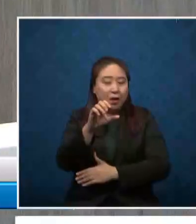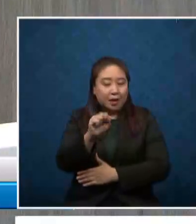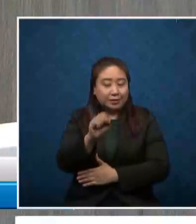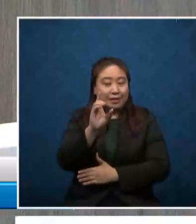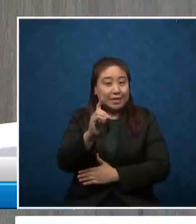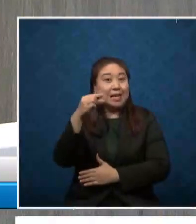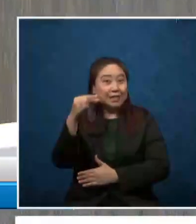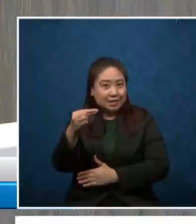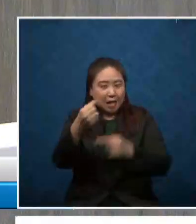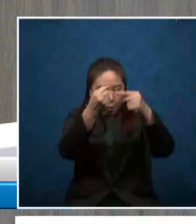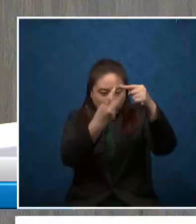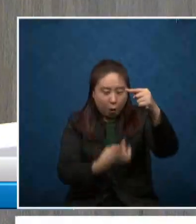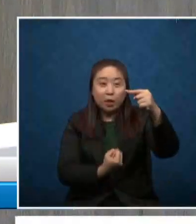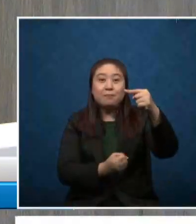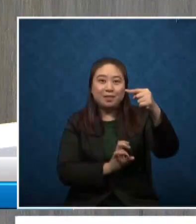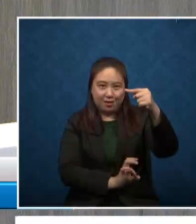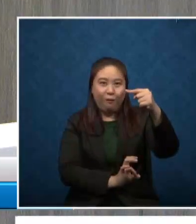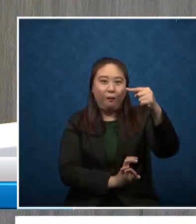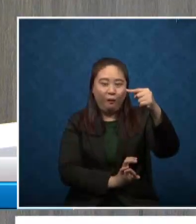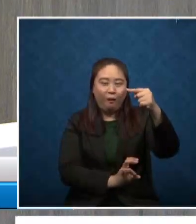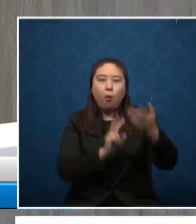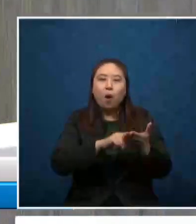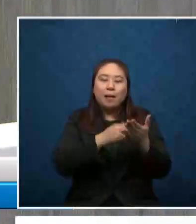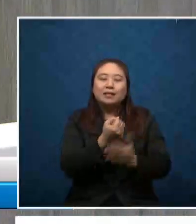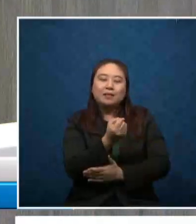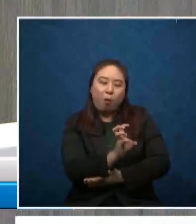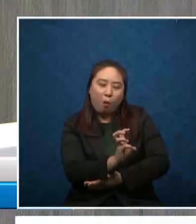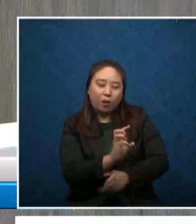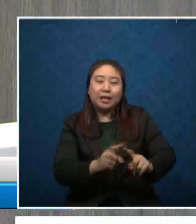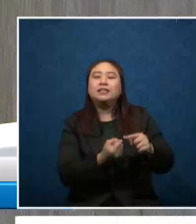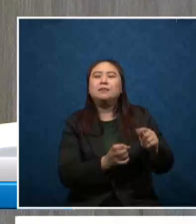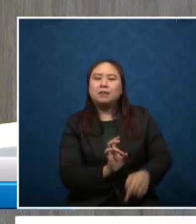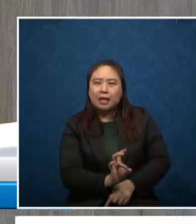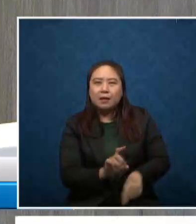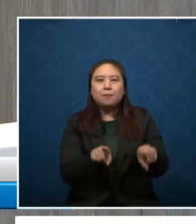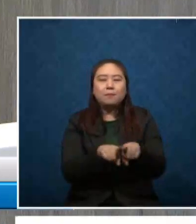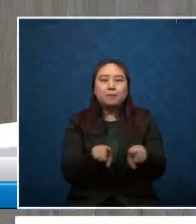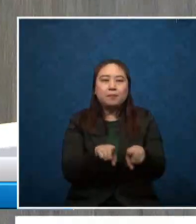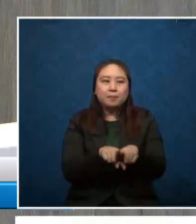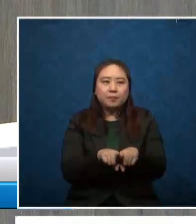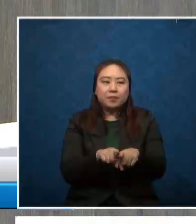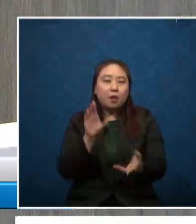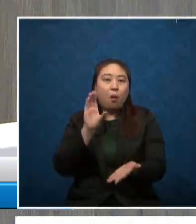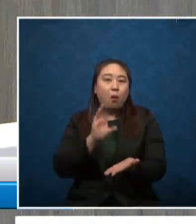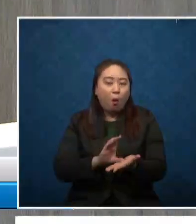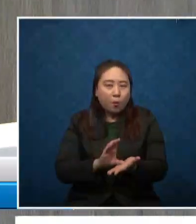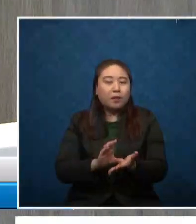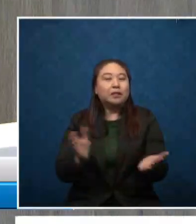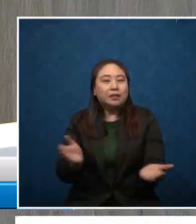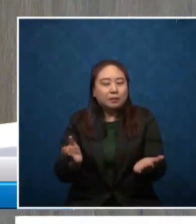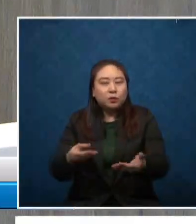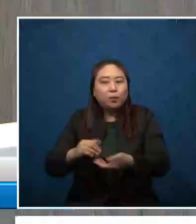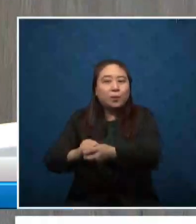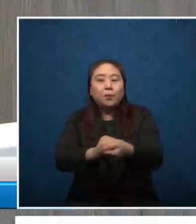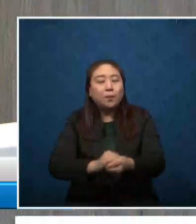ทั้ง 17 ข้อนะล่ะจรๆก็ค 16 ขอแต 17 กเปนงบที่สนัศูยพาคี พาร์นอชิป